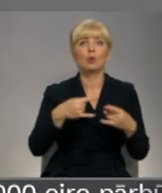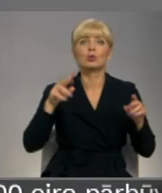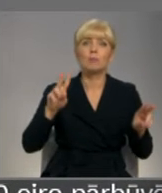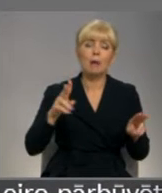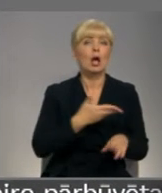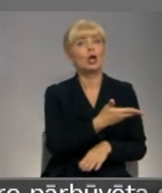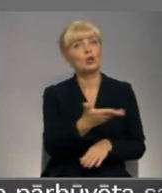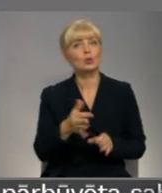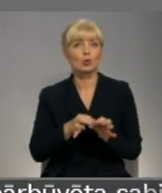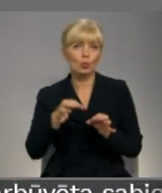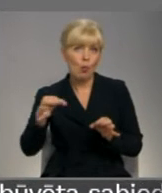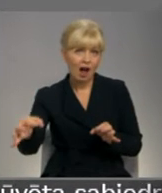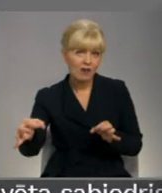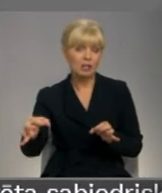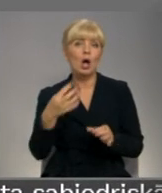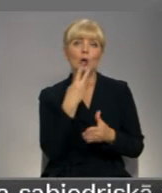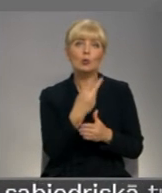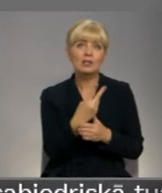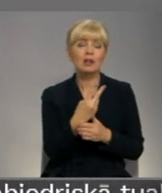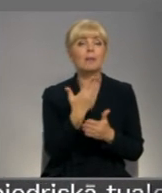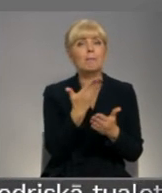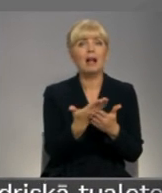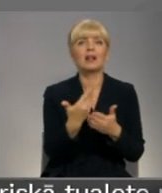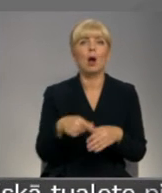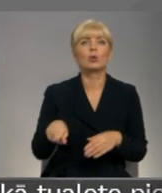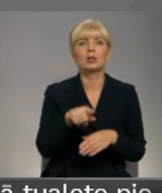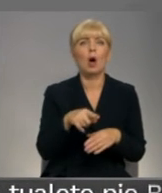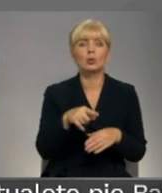novadā vai noskatīties jau parādītos Tautas panorāmas sižetus,